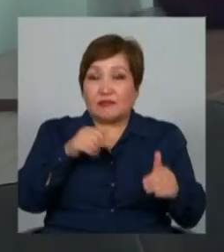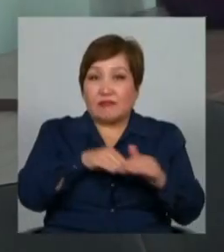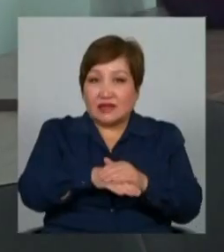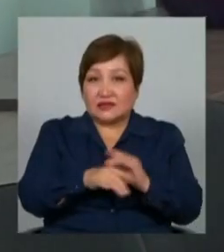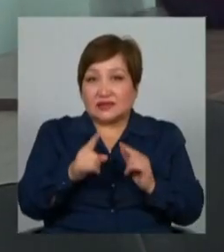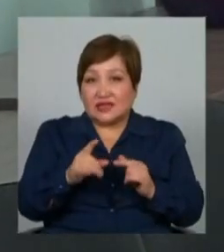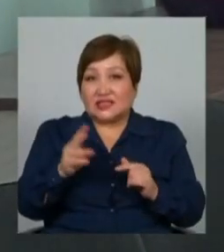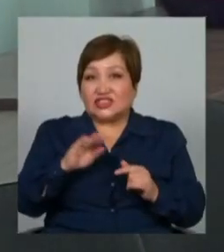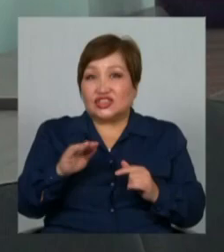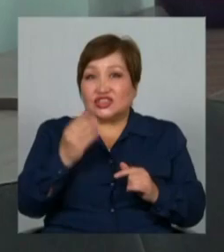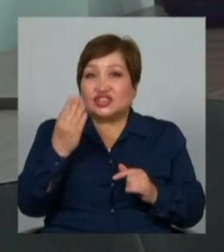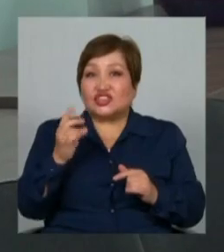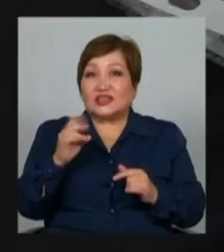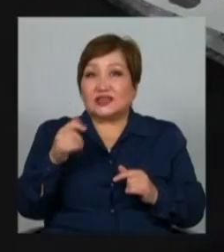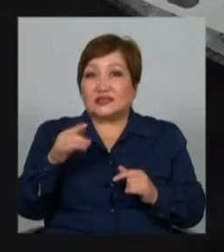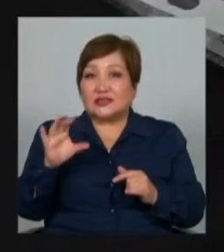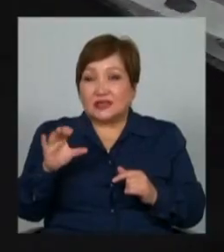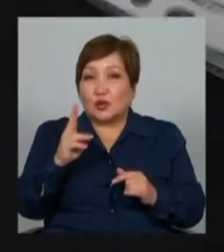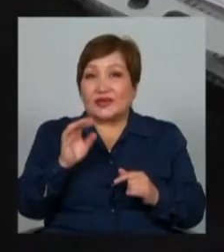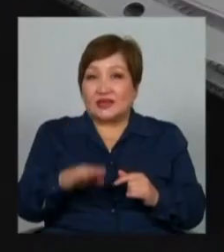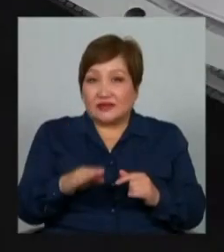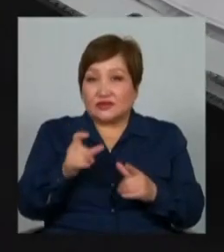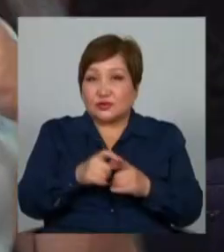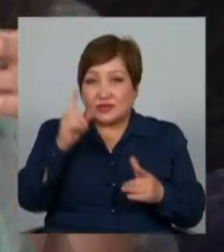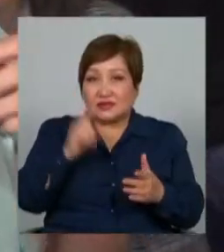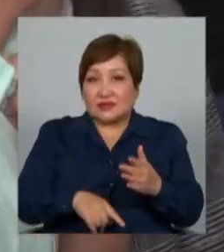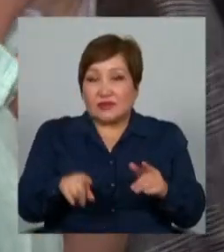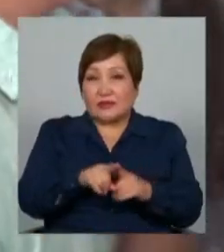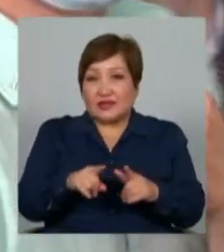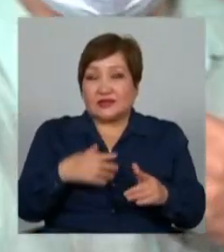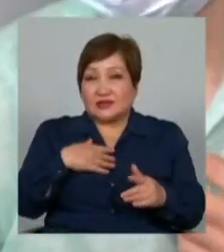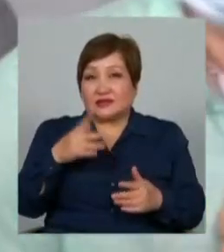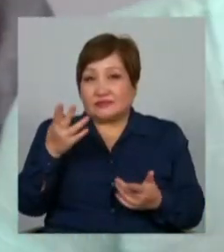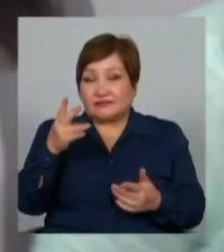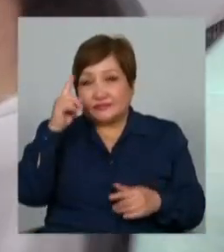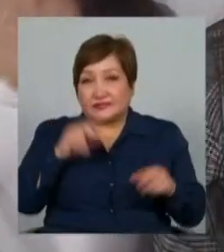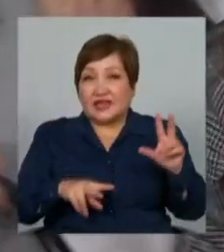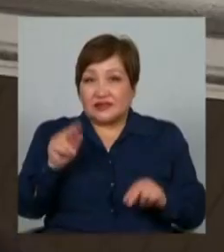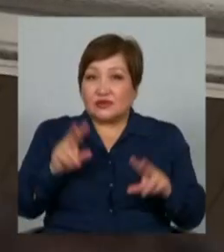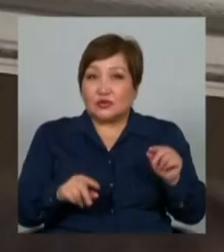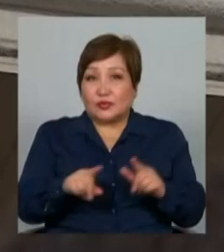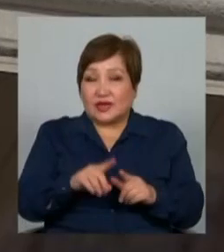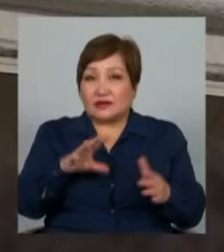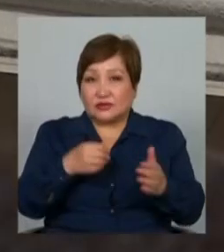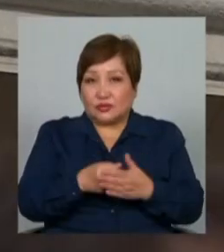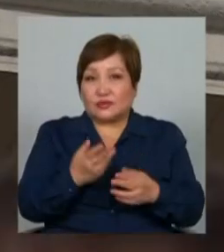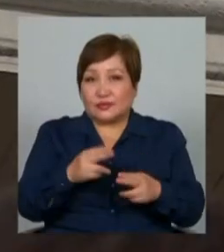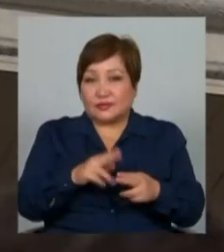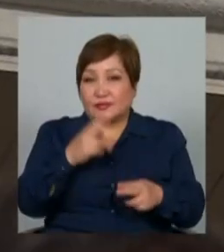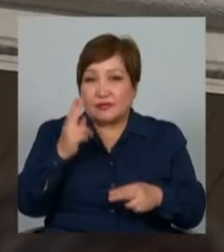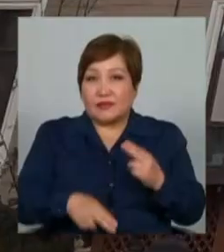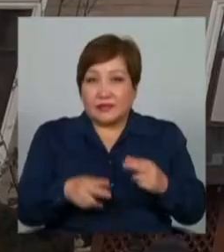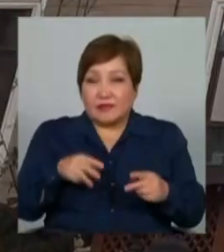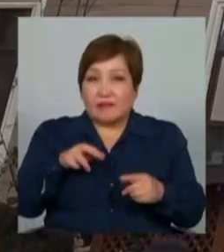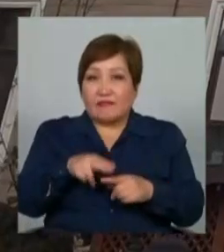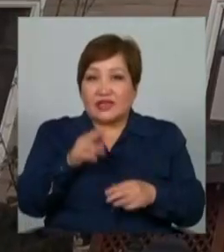айтқан сөзіне сеніп, уәдесін орындайды деп тағы үміттенеді. Егер олай болмаған жағдайда соттасып соңына дейін баруға әзір. Наскен